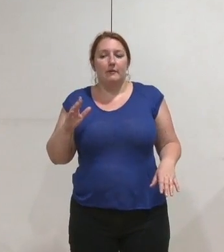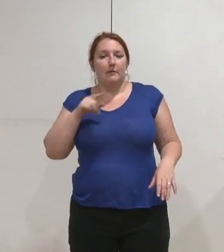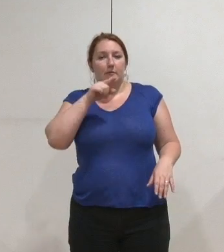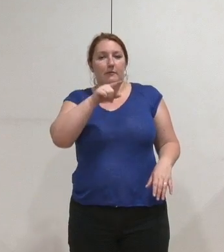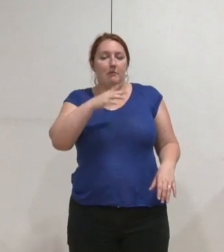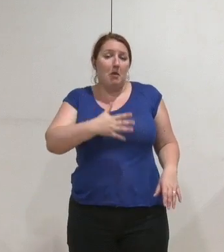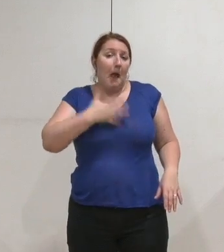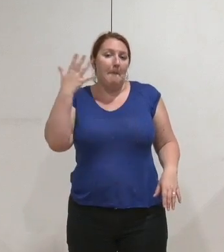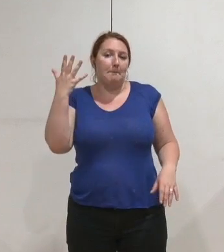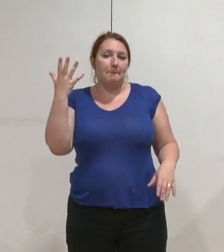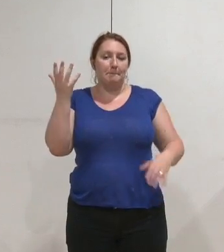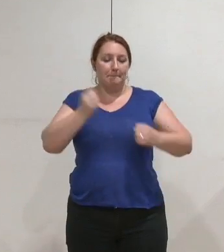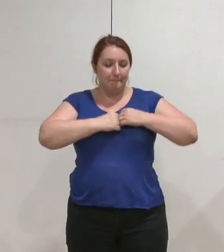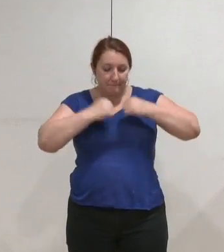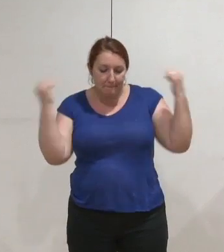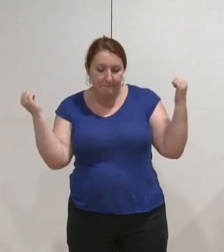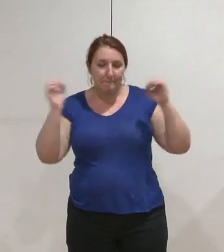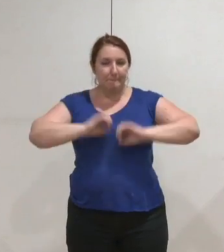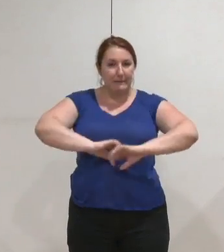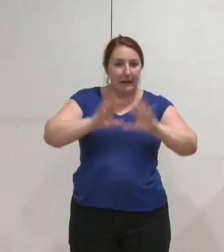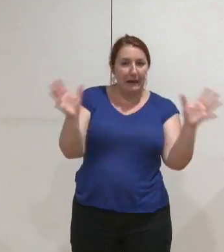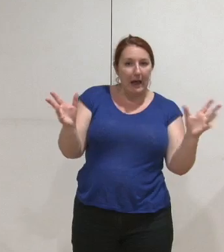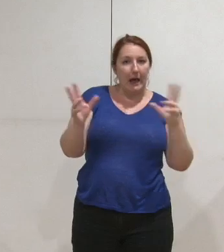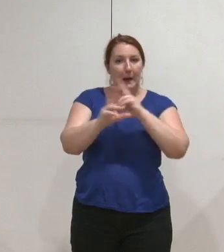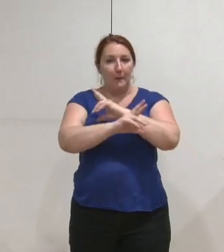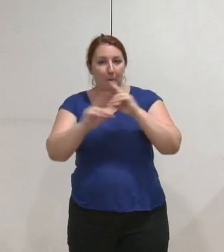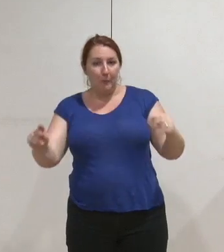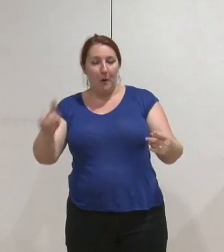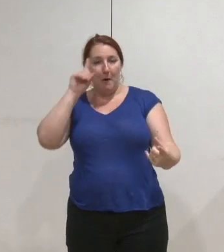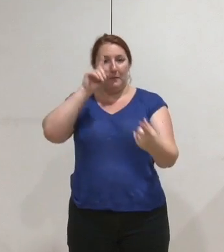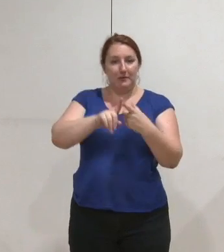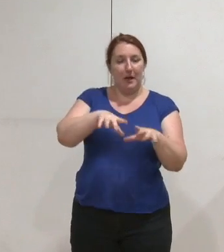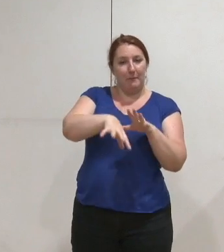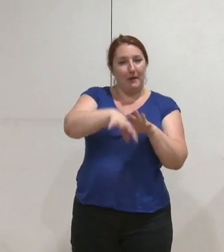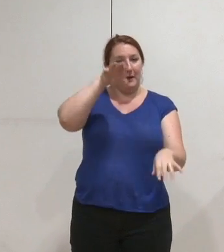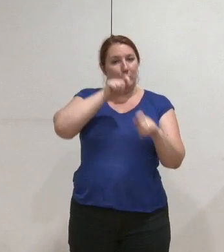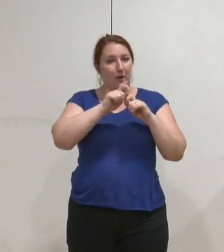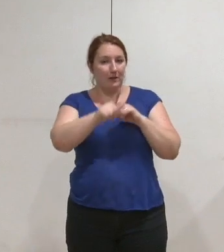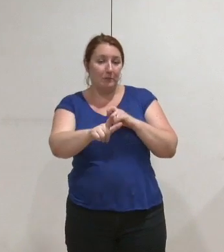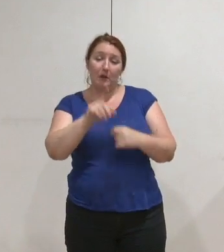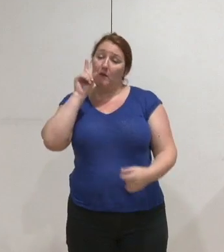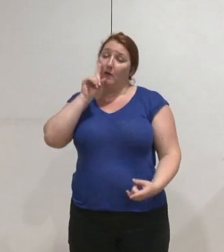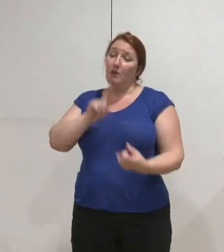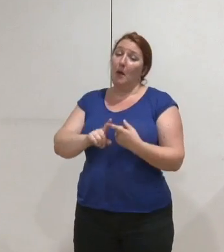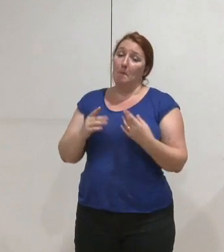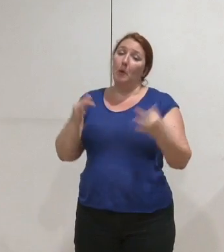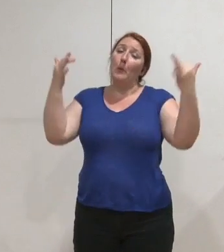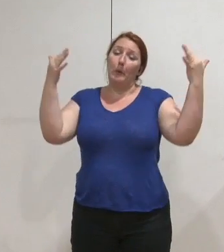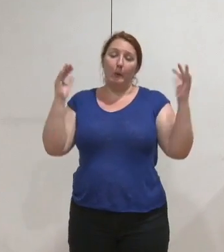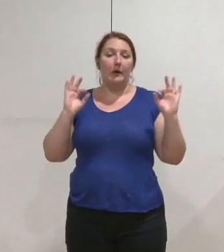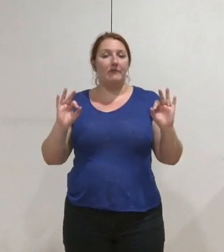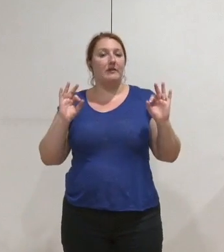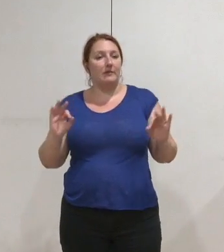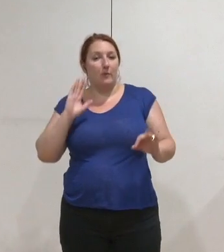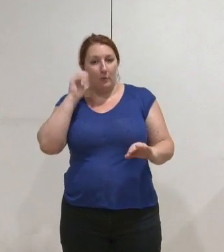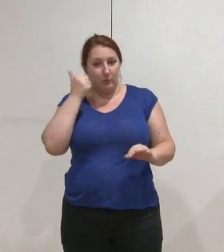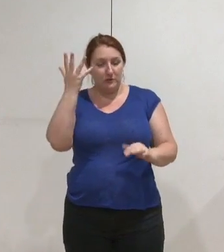de transparence sur les indemnités des élus qui sont toujours un sujet sensible effectivement nous proposons